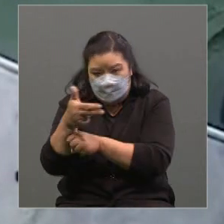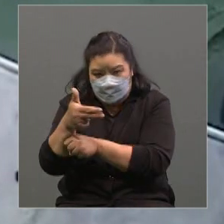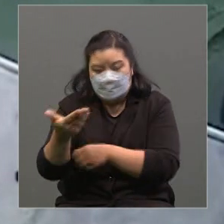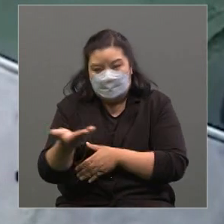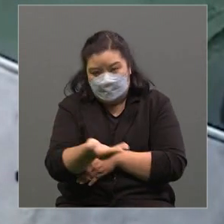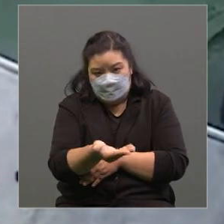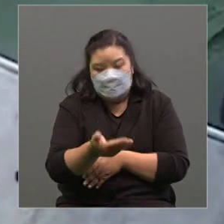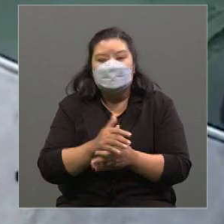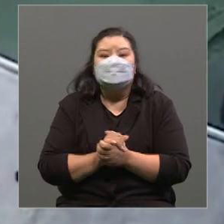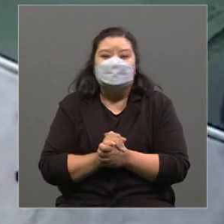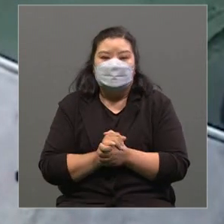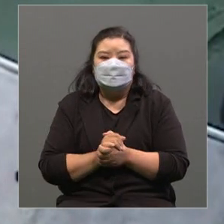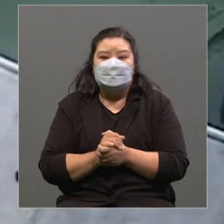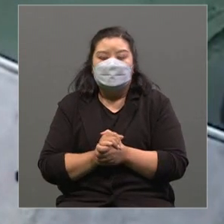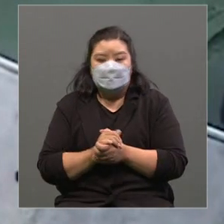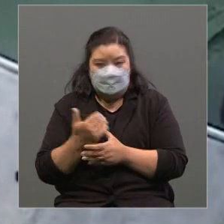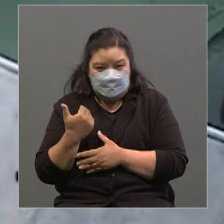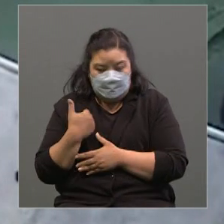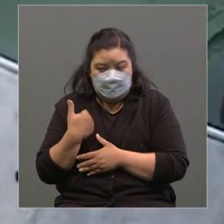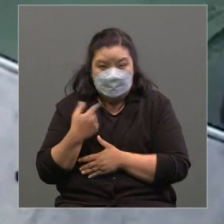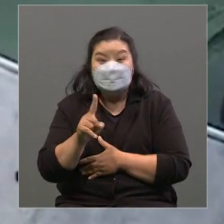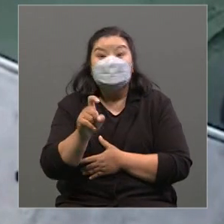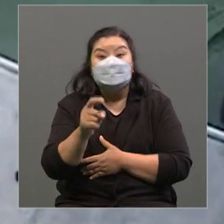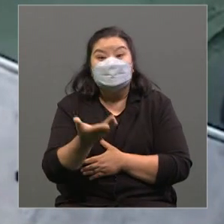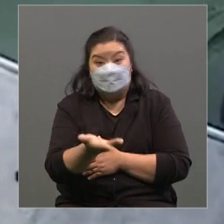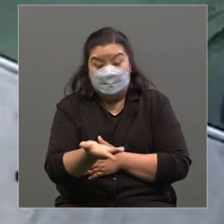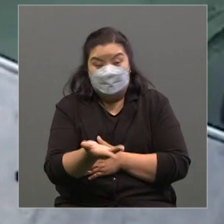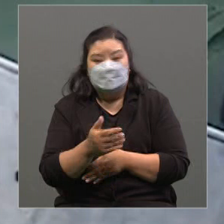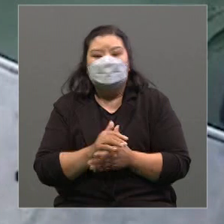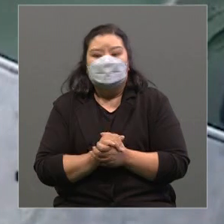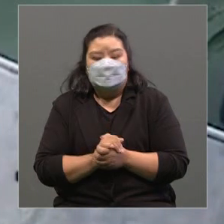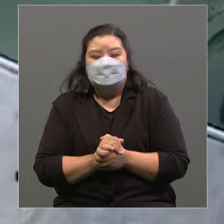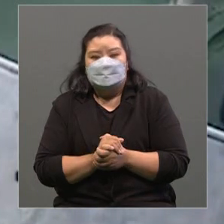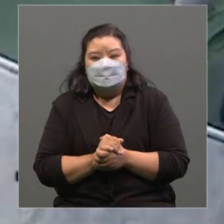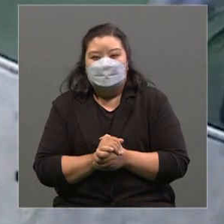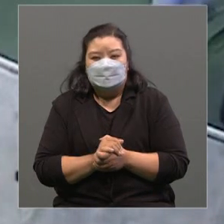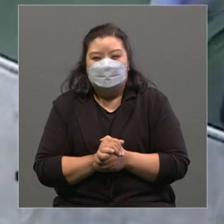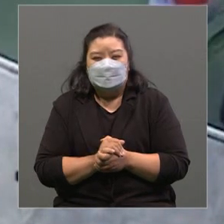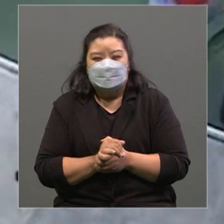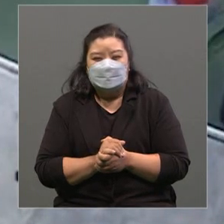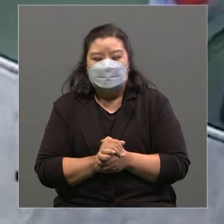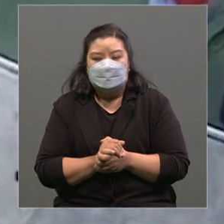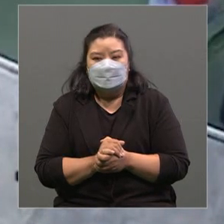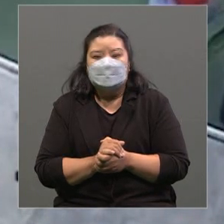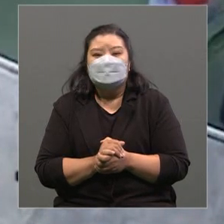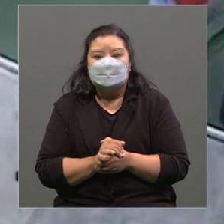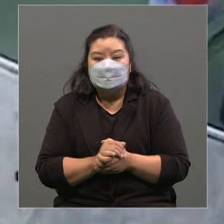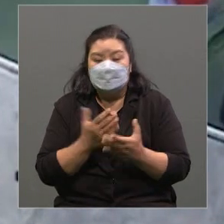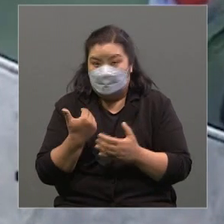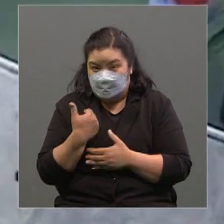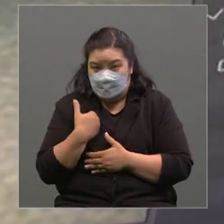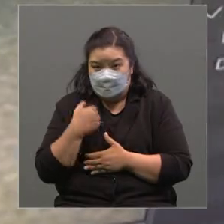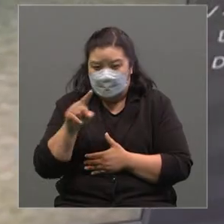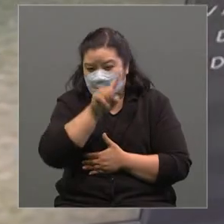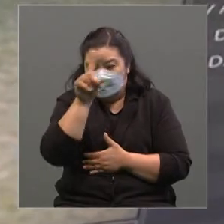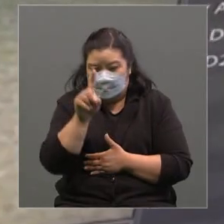แบบเนี้ยที่เห็นตัวน้องที่เสียชีวิตเนี่ยนะคะมีการปล่อยภาพออกมารวมถึงมีภาพของผู้ต้องส